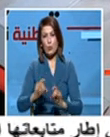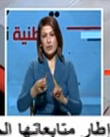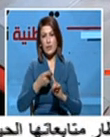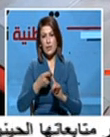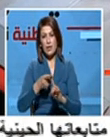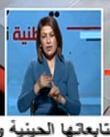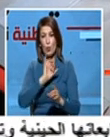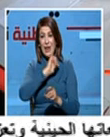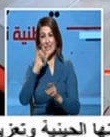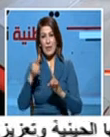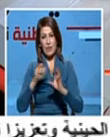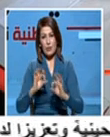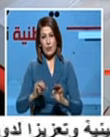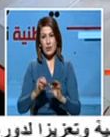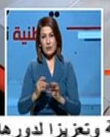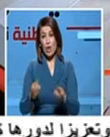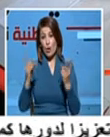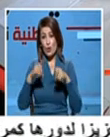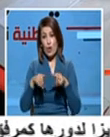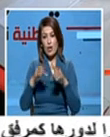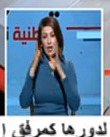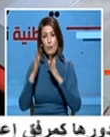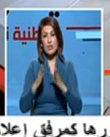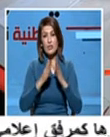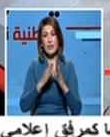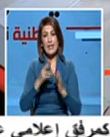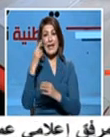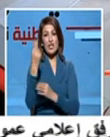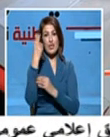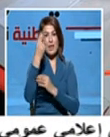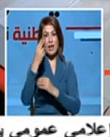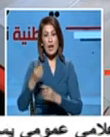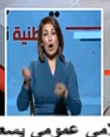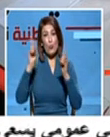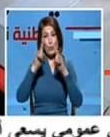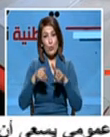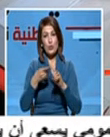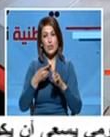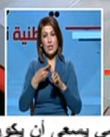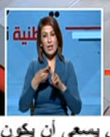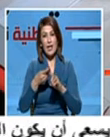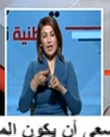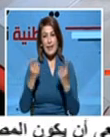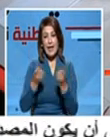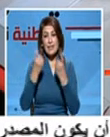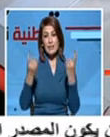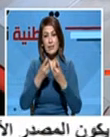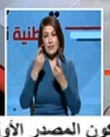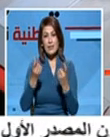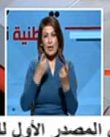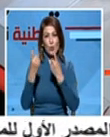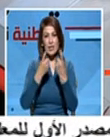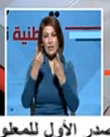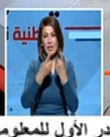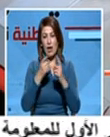على انه في المستشفيات الجامعية يقع تكوين كما وقع تكوين لجان خاصة بالكوفيد، يقع تكوين